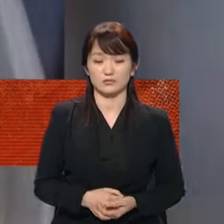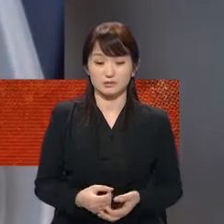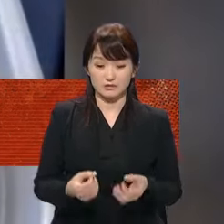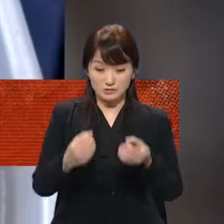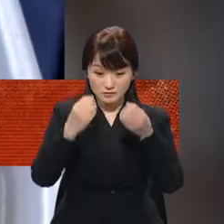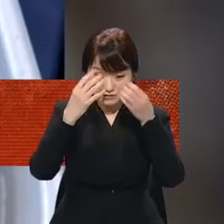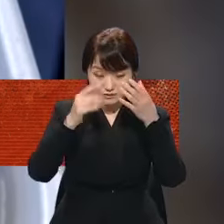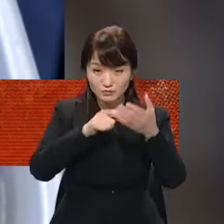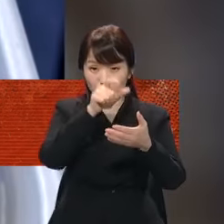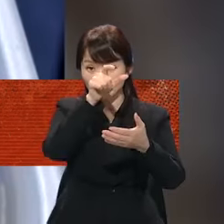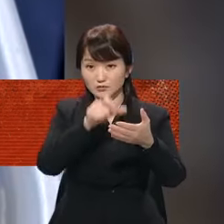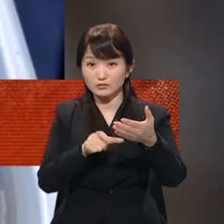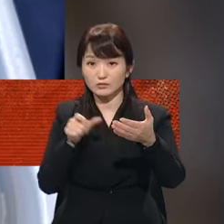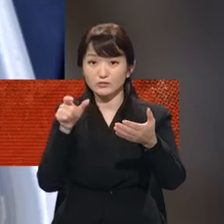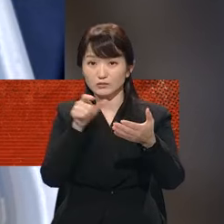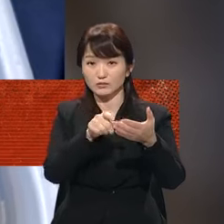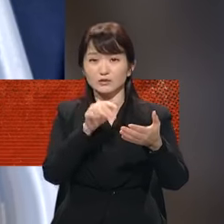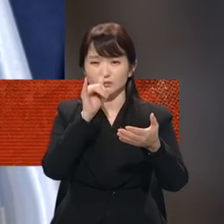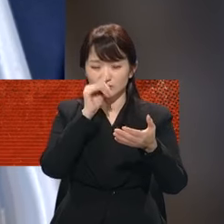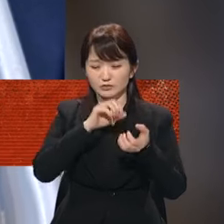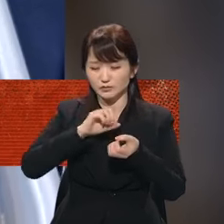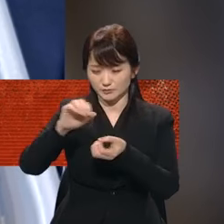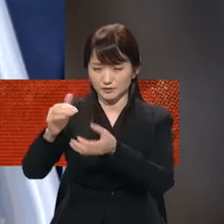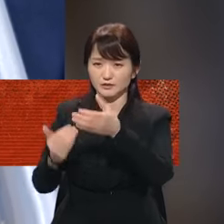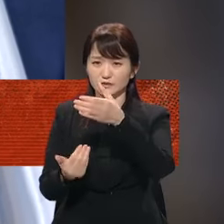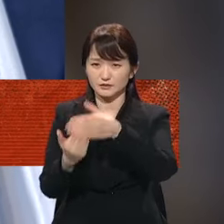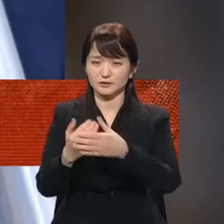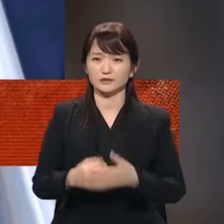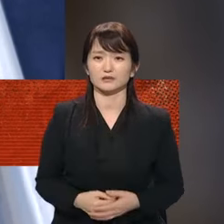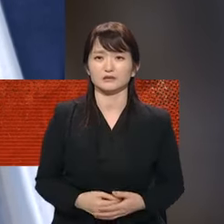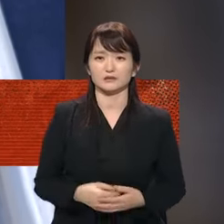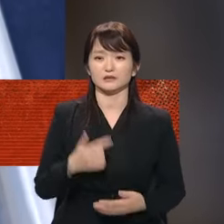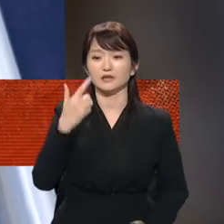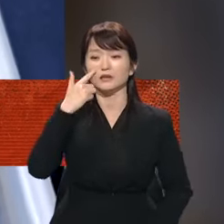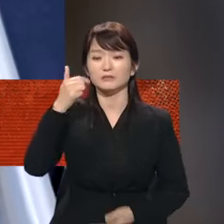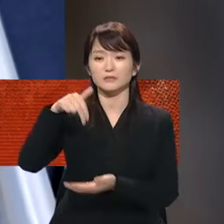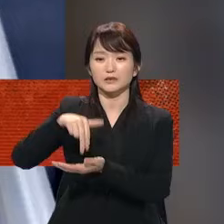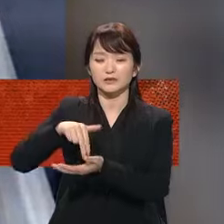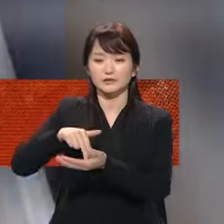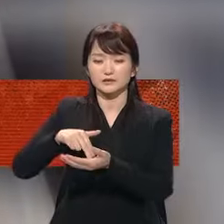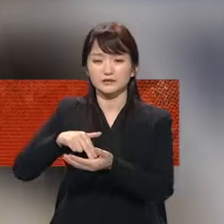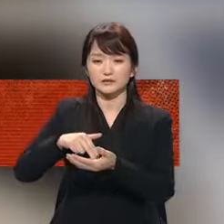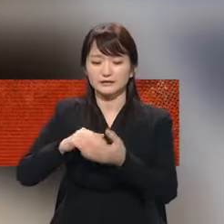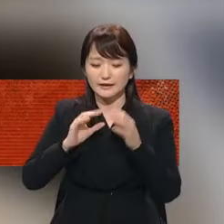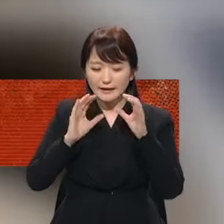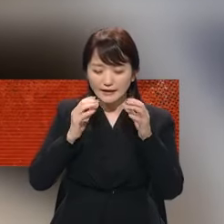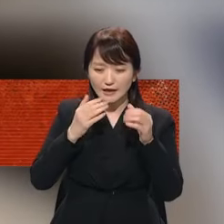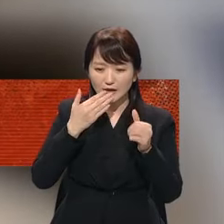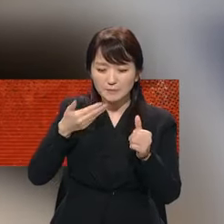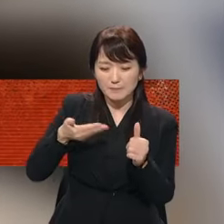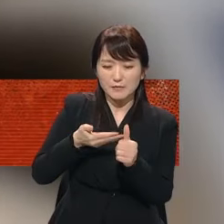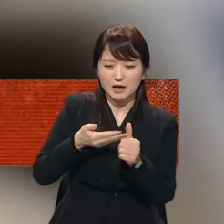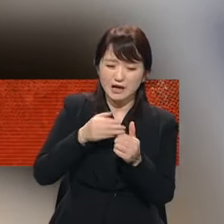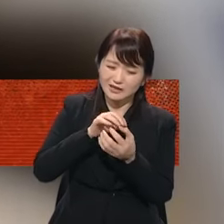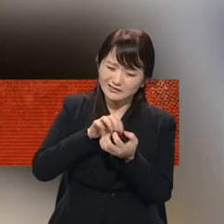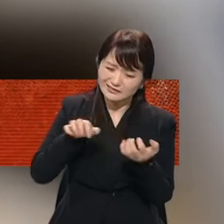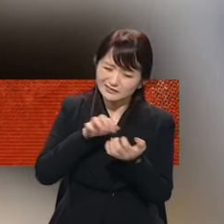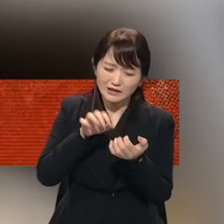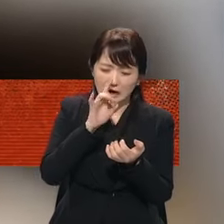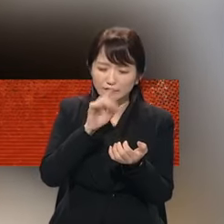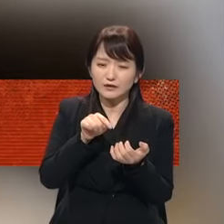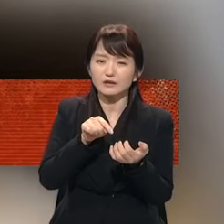그런 배달 사건인 것 같은데 어쨌든 아이 아빠 입장에서는 아이가 저걸 오도독 오도독 먹다가 안 씹혀 그랬다는